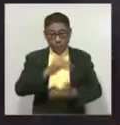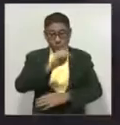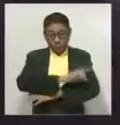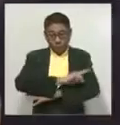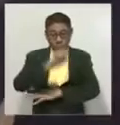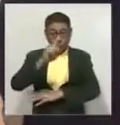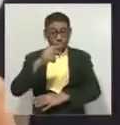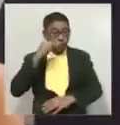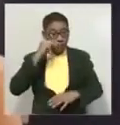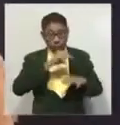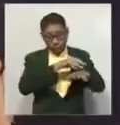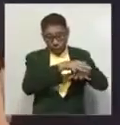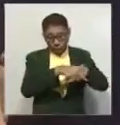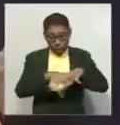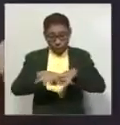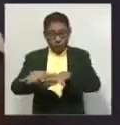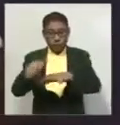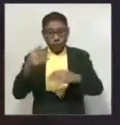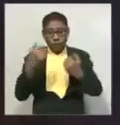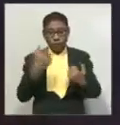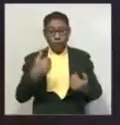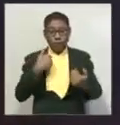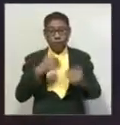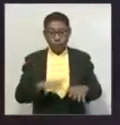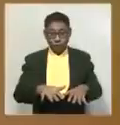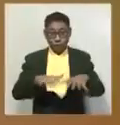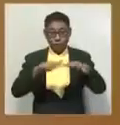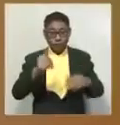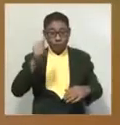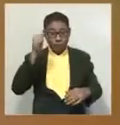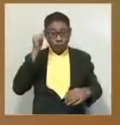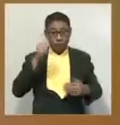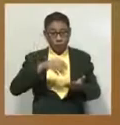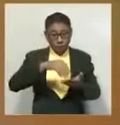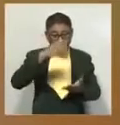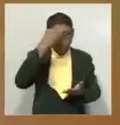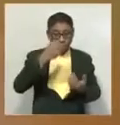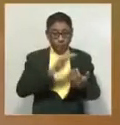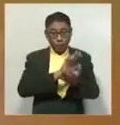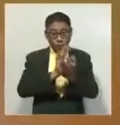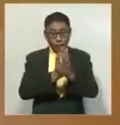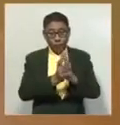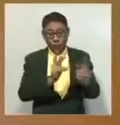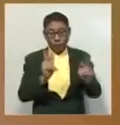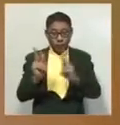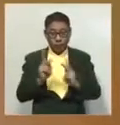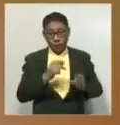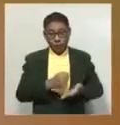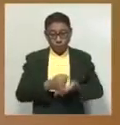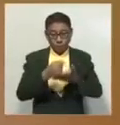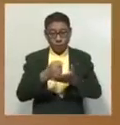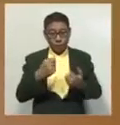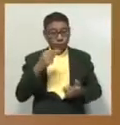วันหลังจากน้ำป่าไหลเข้ามาในหมู่บ้านค่ะทำให้น้องๆเนี่ยค่ะจากเดิมที่จะต้องมาเรียนต้องปรับเปลี่ยนกิจกรรมนะคะมา